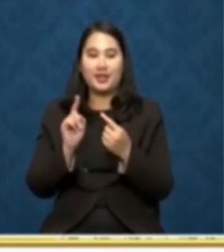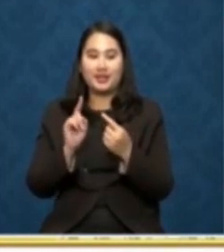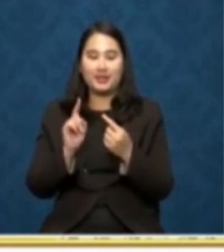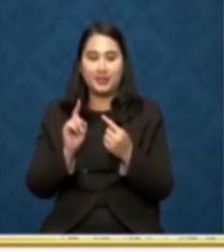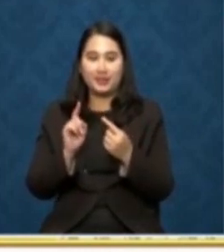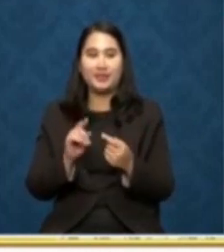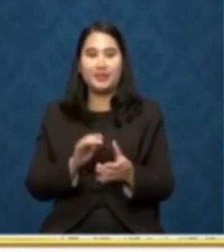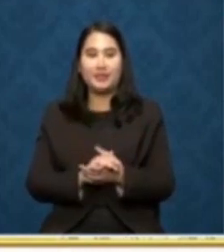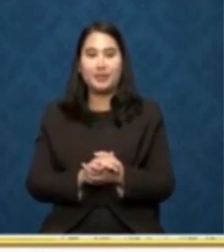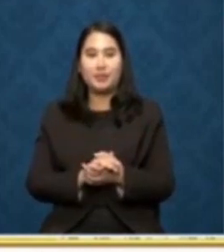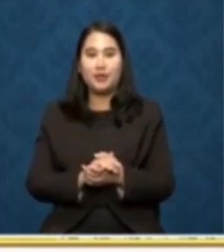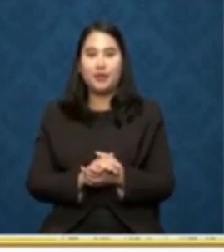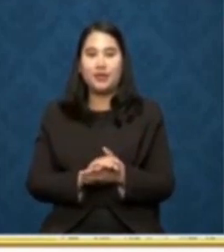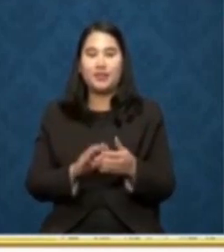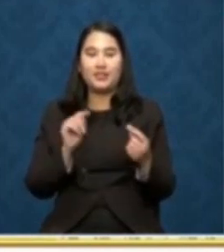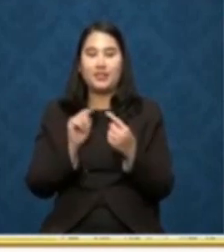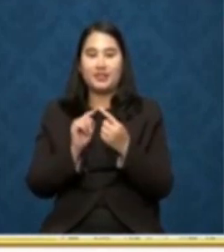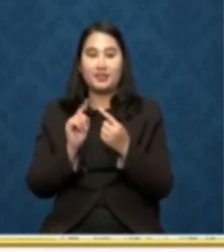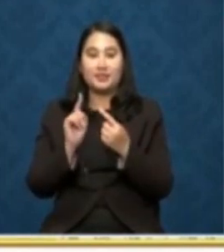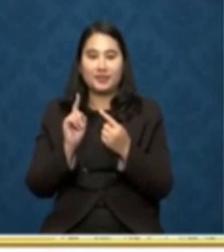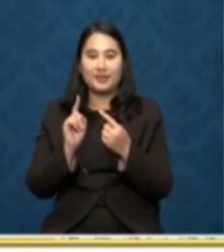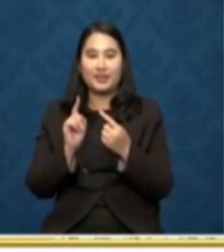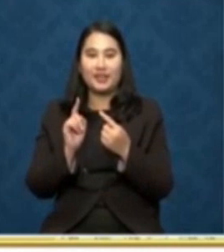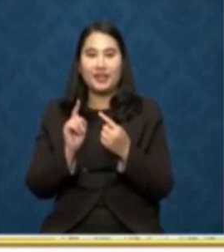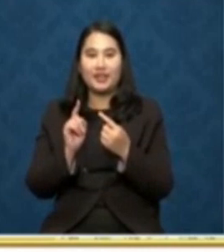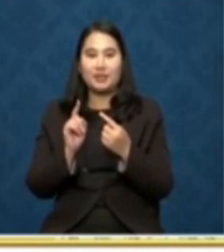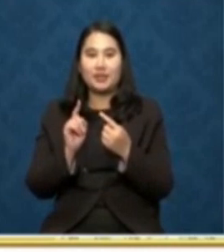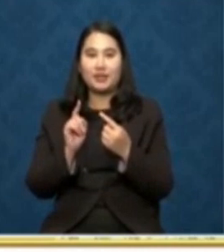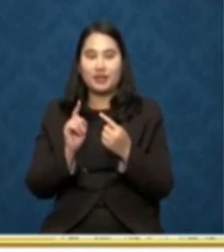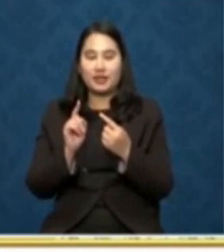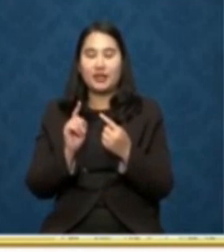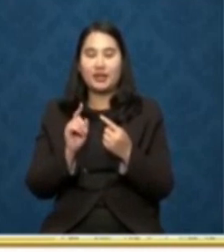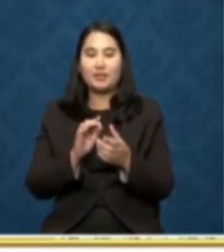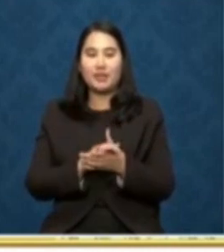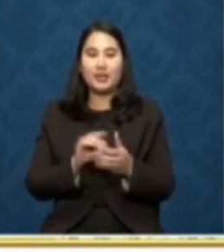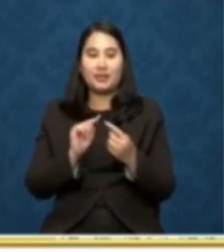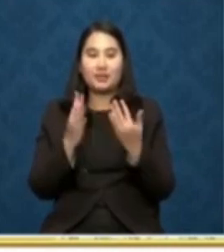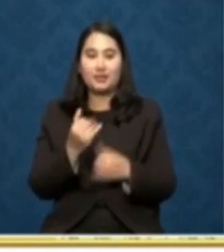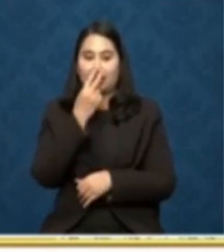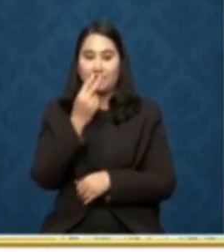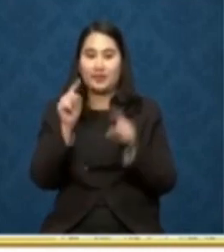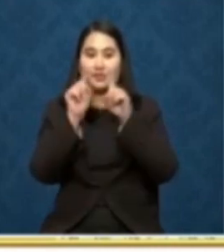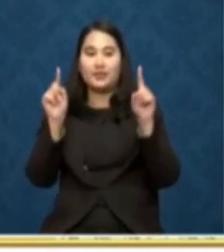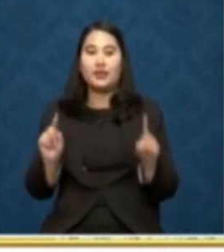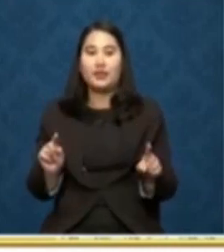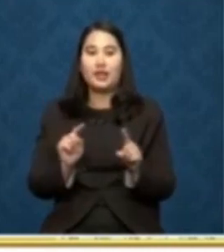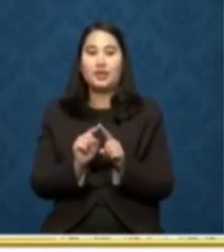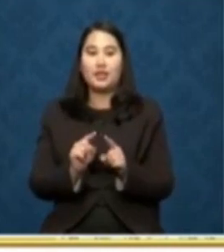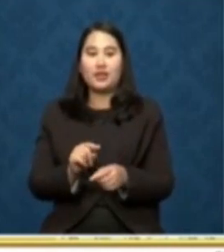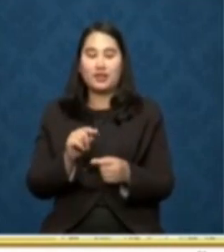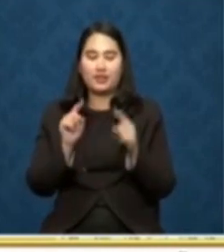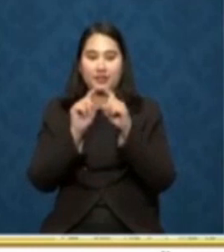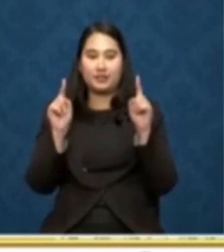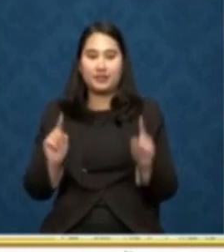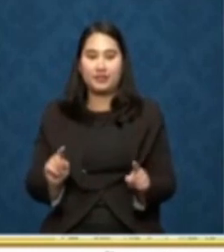นี้ ในสันภาพูแทนแ่งนี้นะครับหรอแ้ทใสงคมไทยจง แล้วอกสาร ท 2 ชิ้น ที่ อยบนจอนเวลา นี้ นะครับคืออกสาร